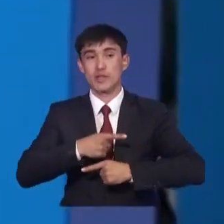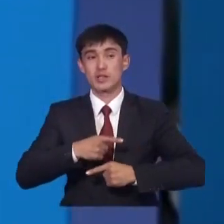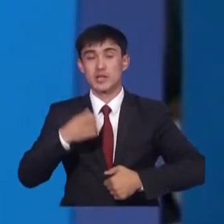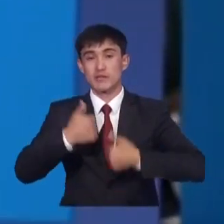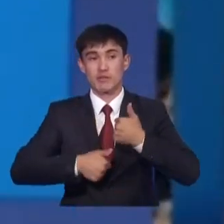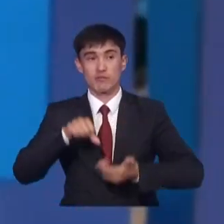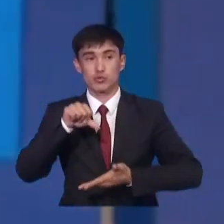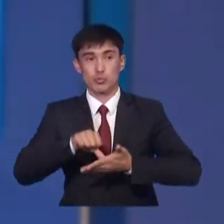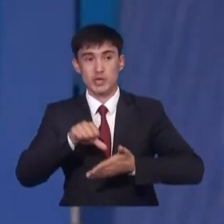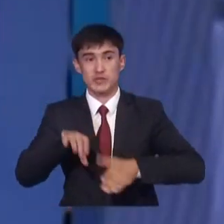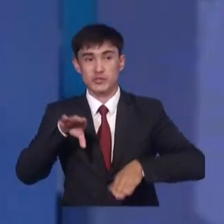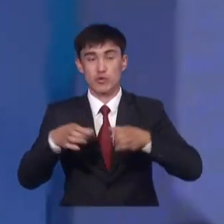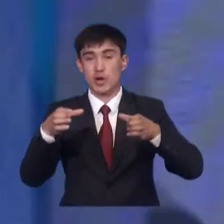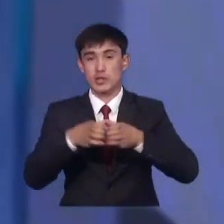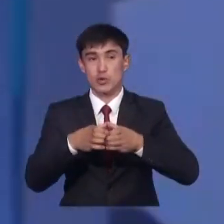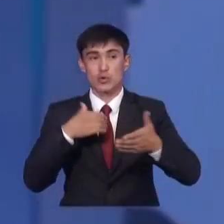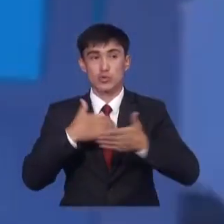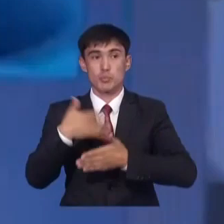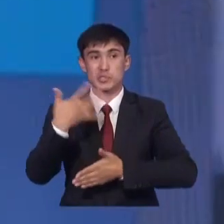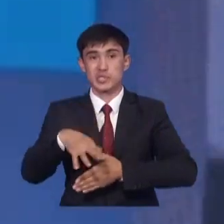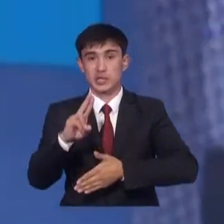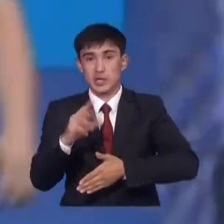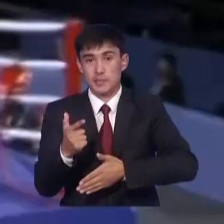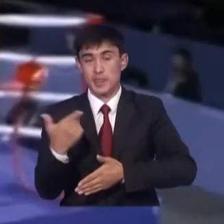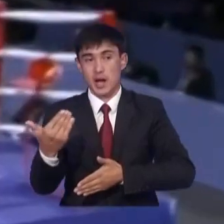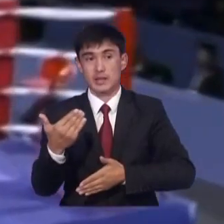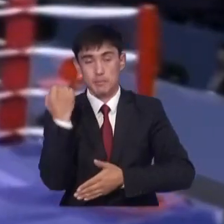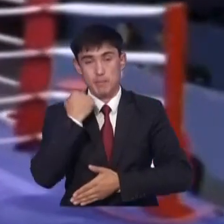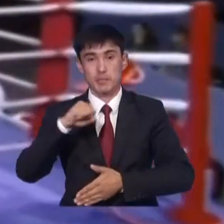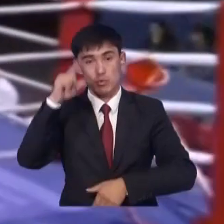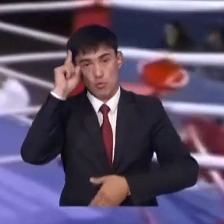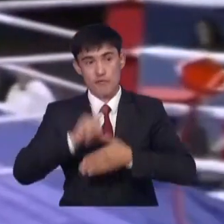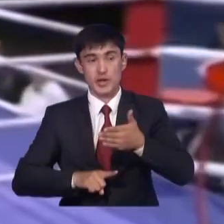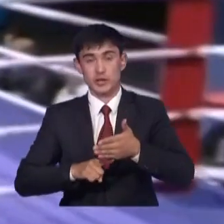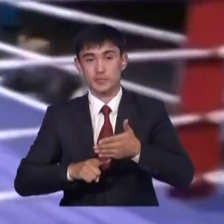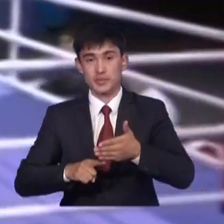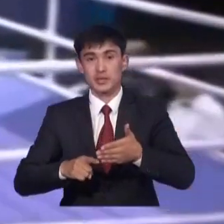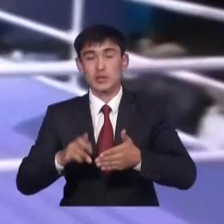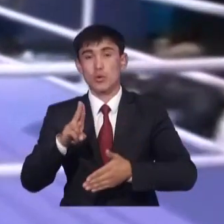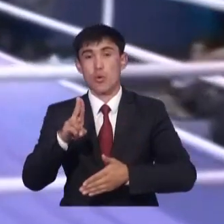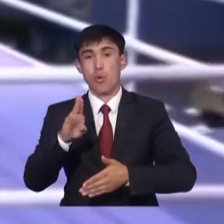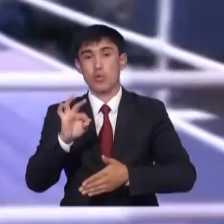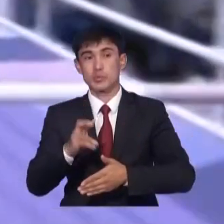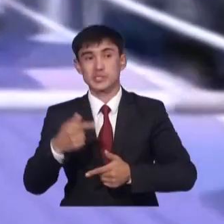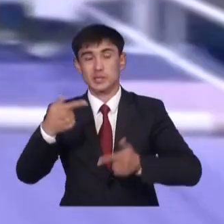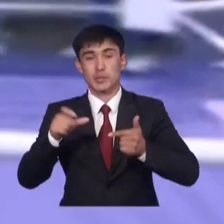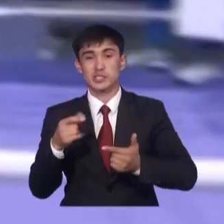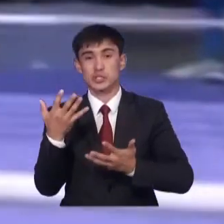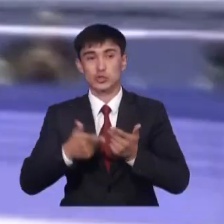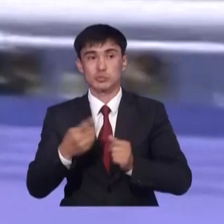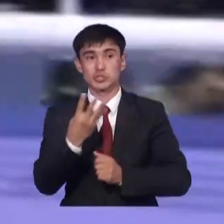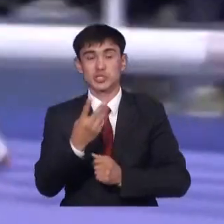соревнований. Выступающая в весовой категории до 50 килограмм, она одержала уверенную победу над колумбийской соперницей со